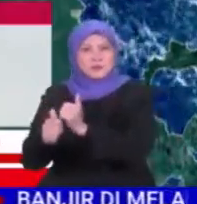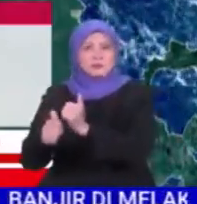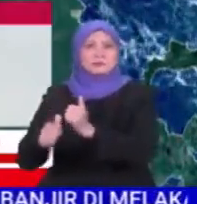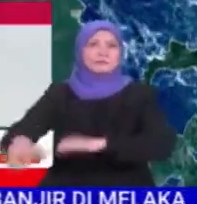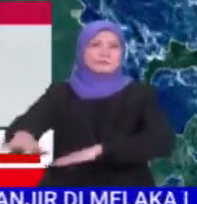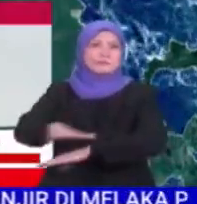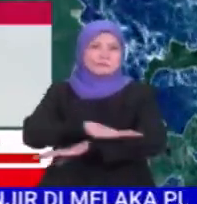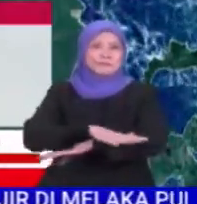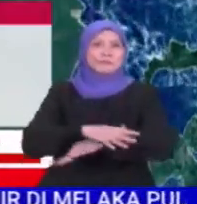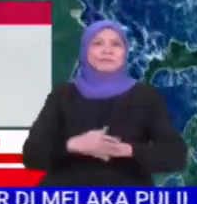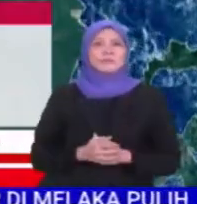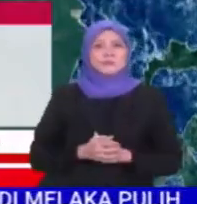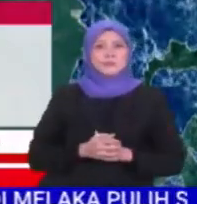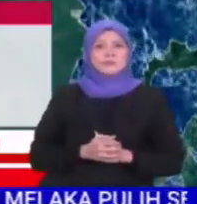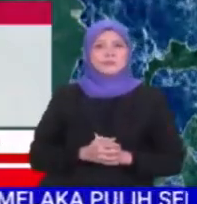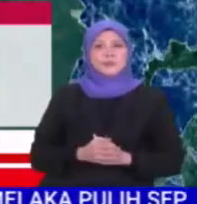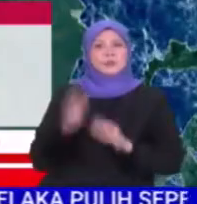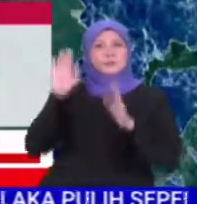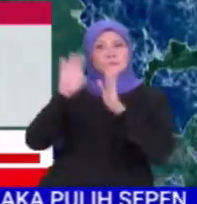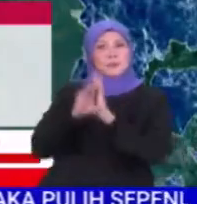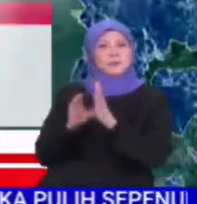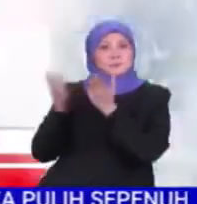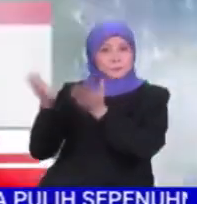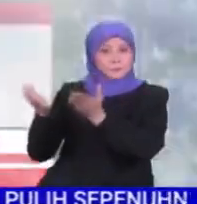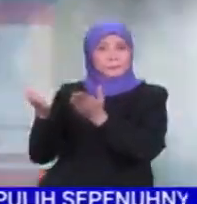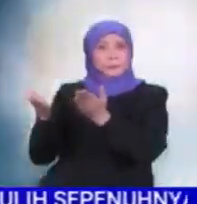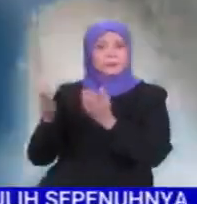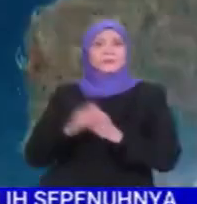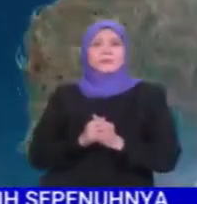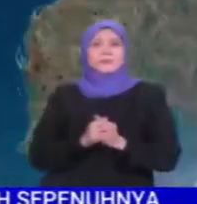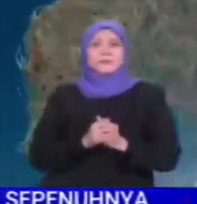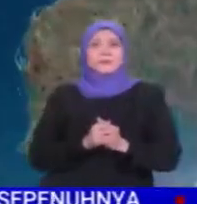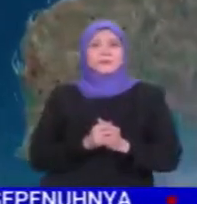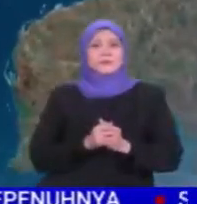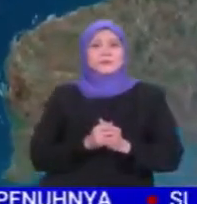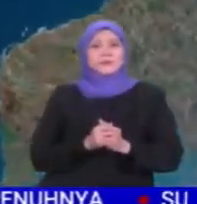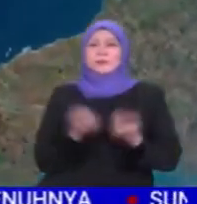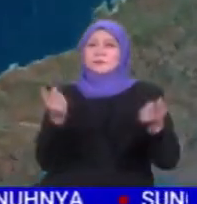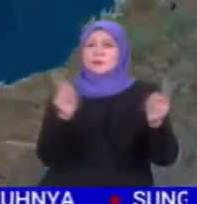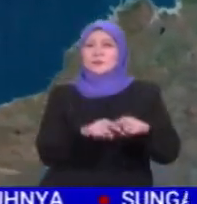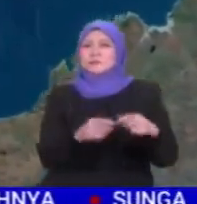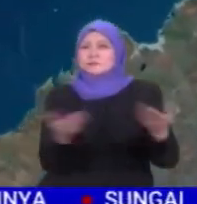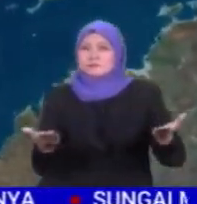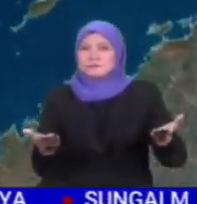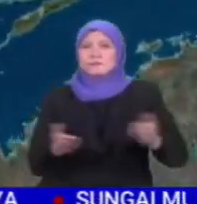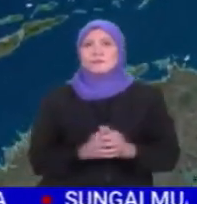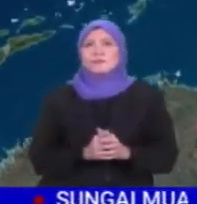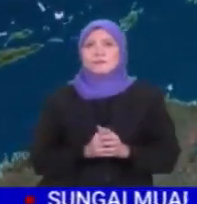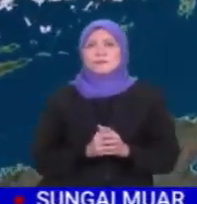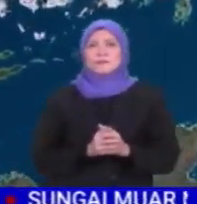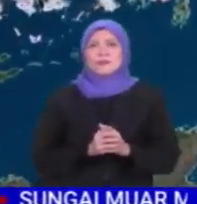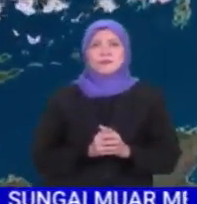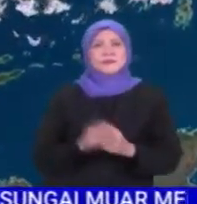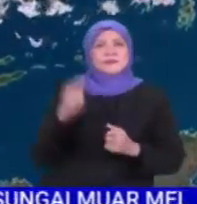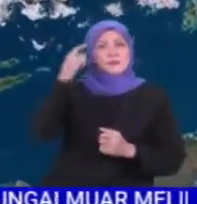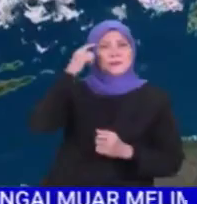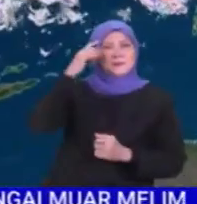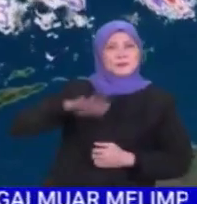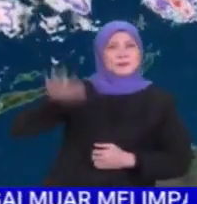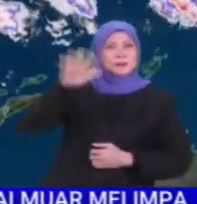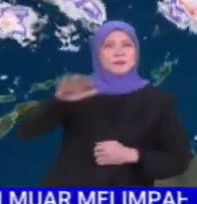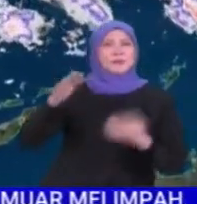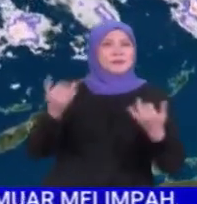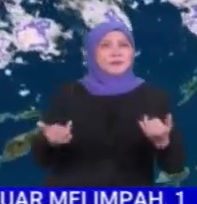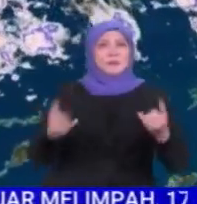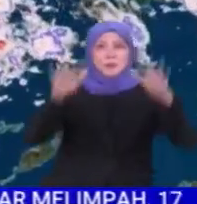slot. Baik, kita akan terus kepada paparan imej satelit bagi melihat keadaan cuaca semasa. Apa yang berlaku pada ketika ini, seperti diramalkan,